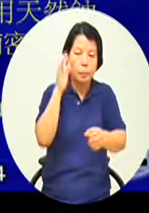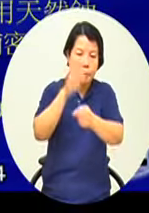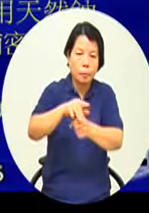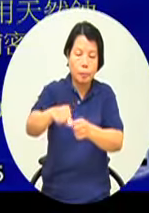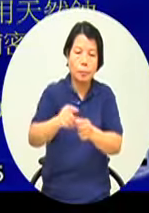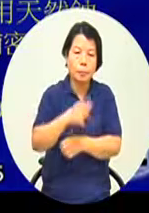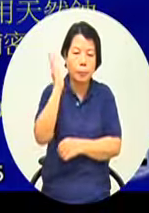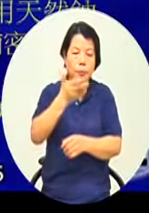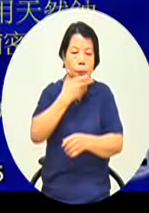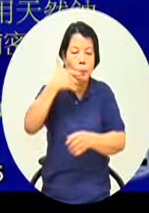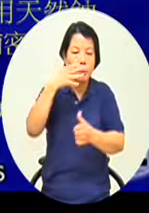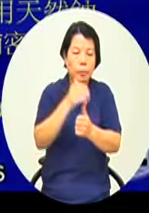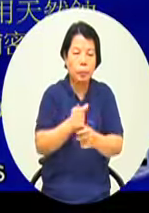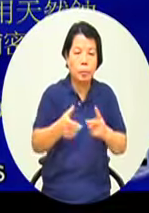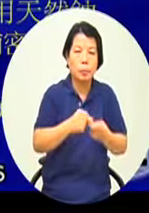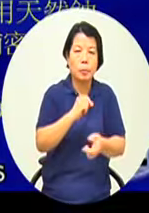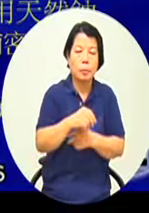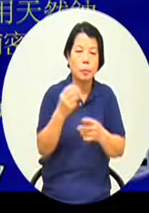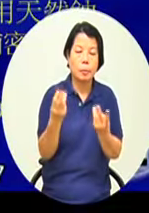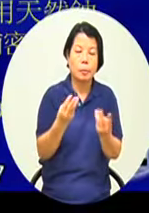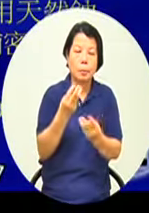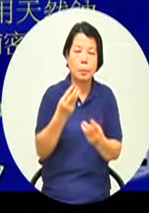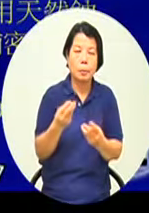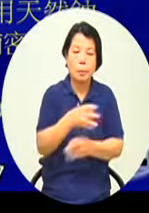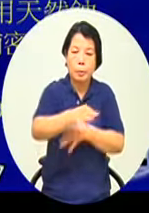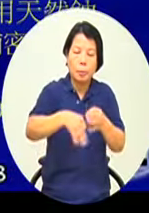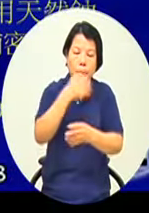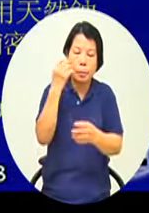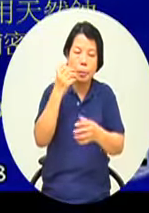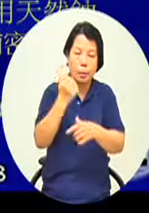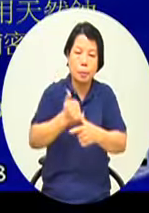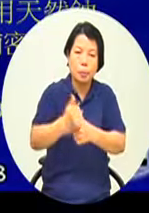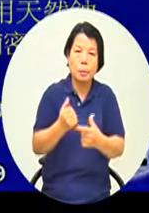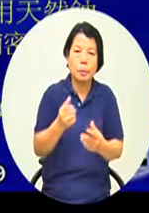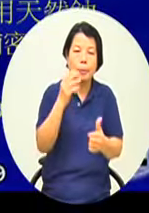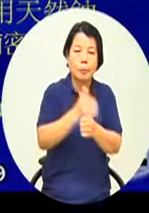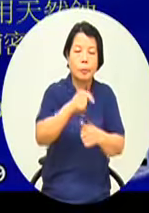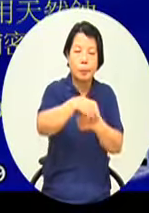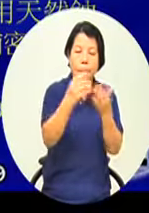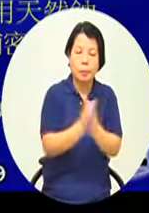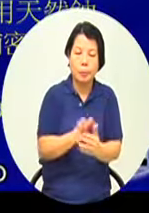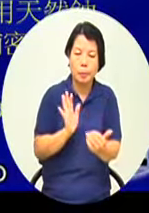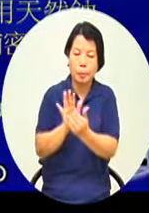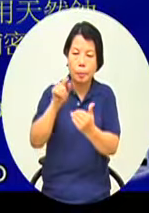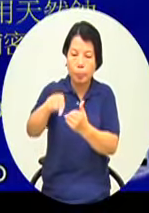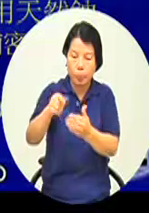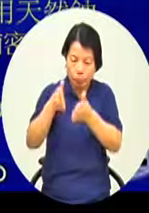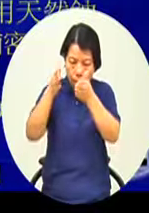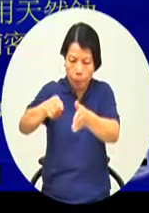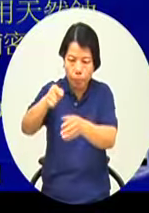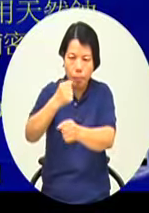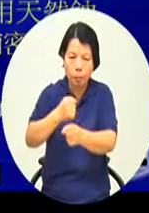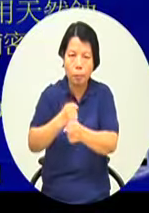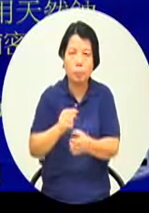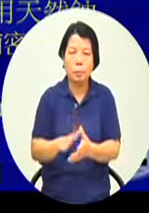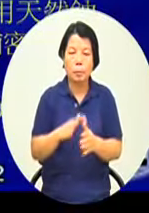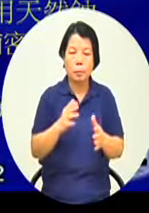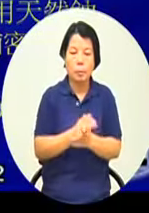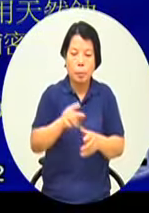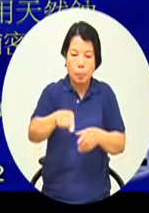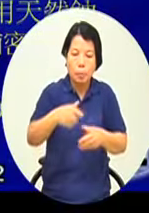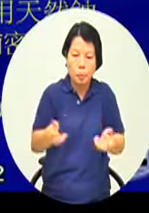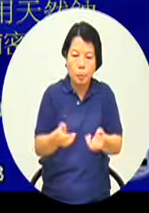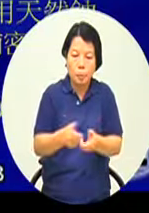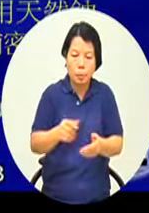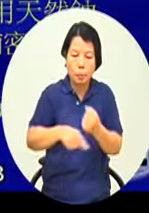水利署、营建署补助我们地方在水利功能防洪的一个部分。然后它这里面的施工法是做什